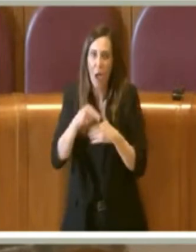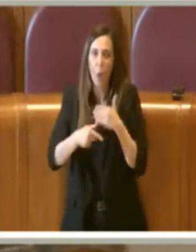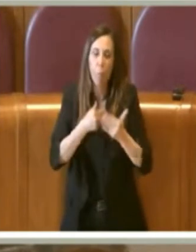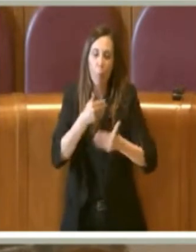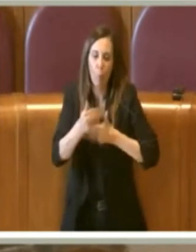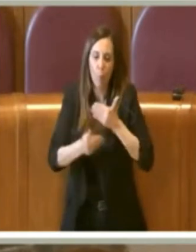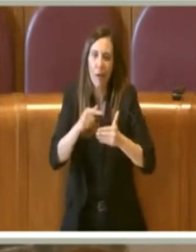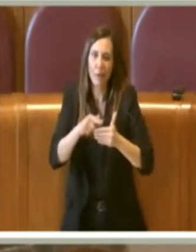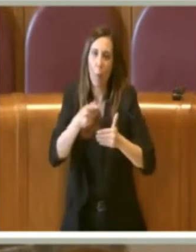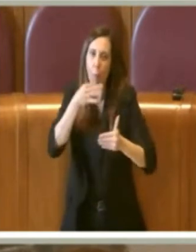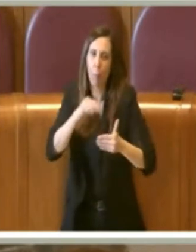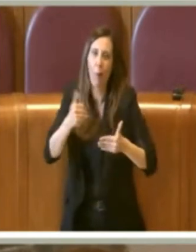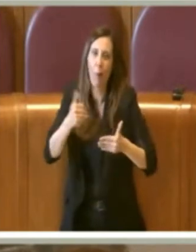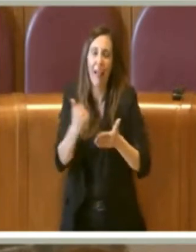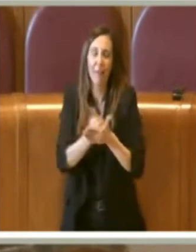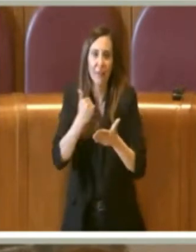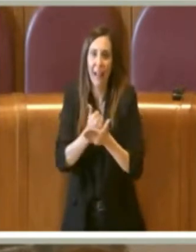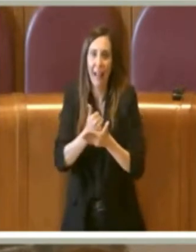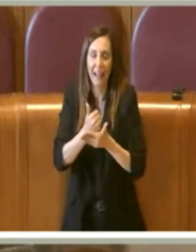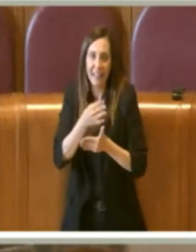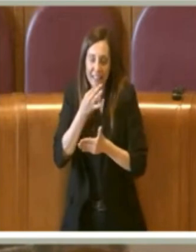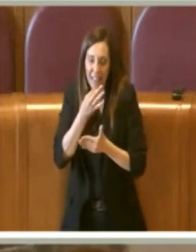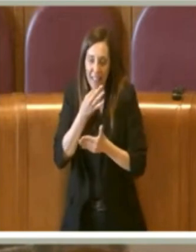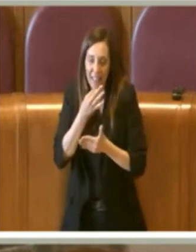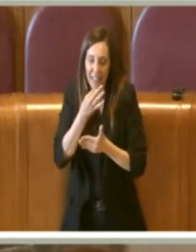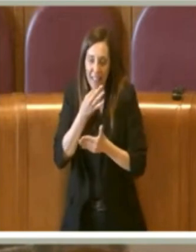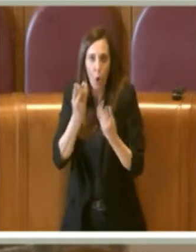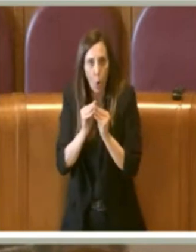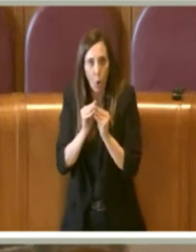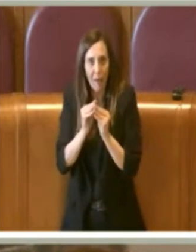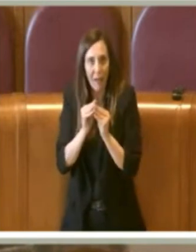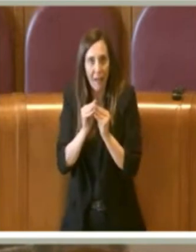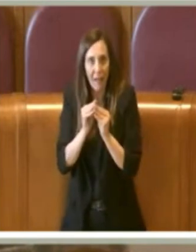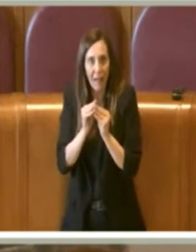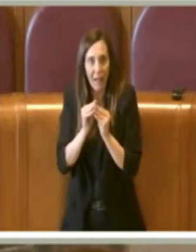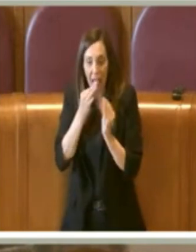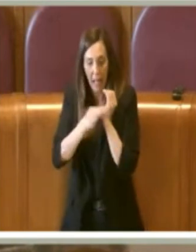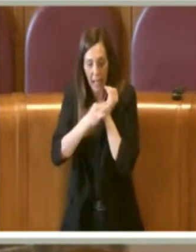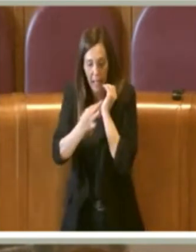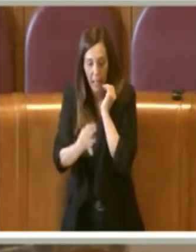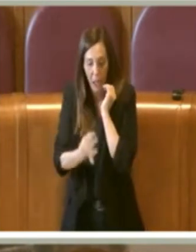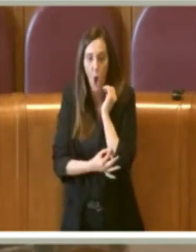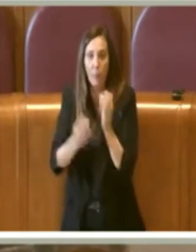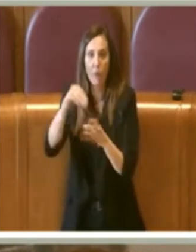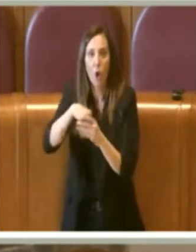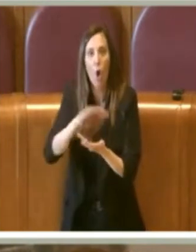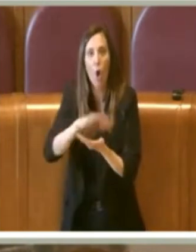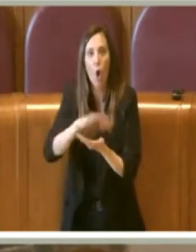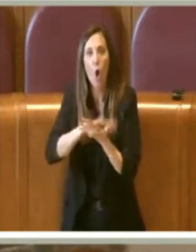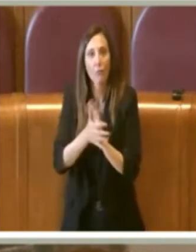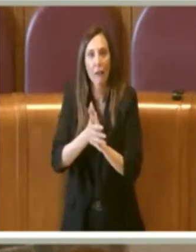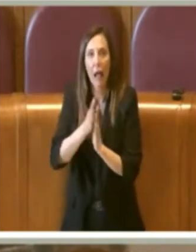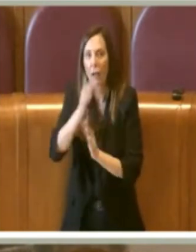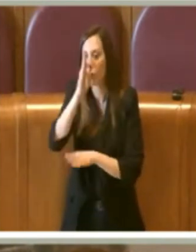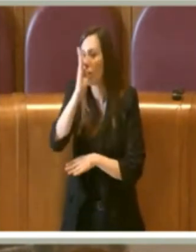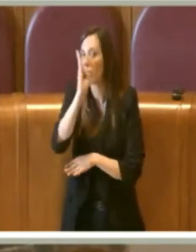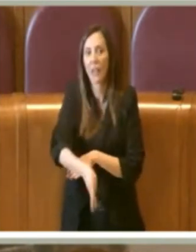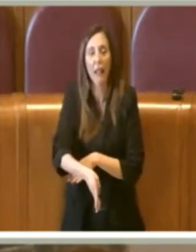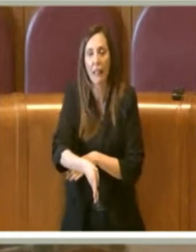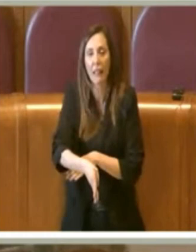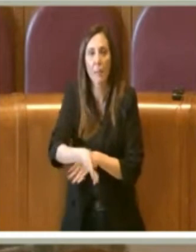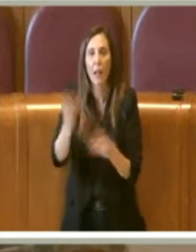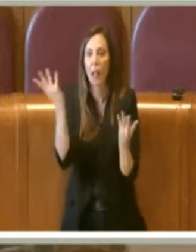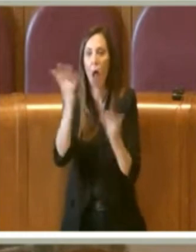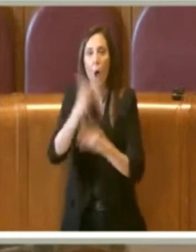cittadini riconoscenti direttamente nel corrispettivo chilometriche che adesso anche qui vado a memoria non ricordo